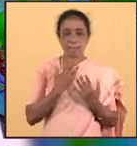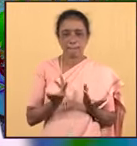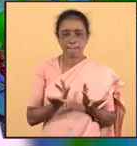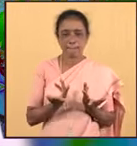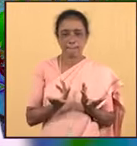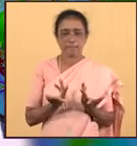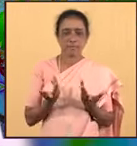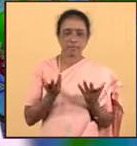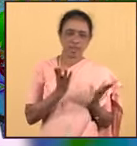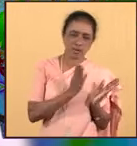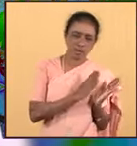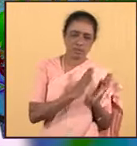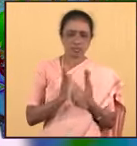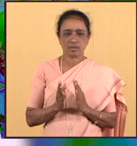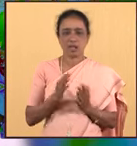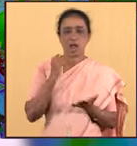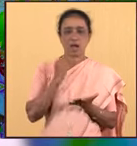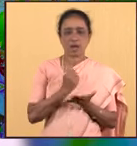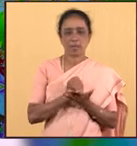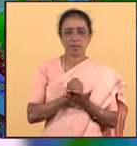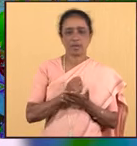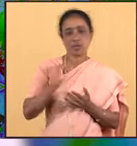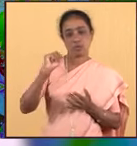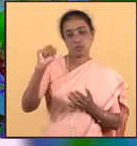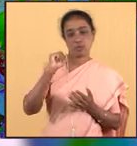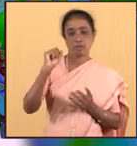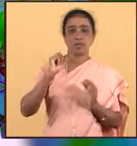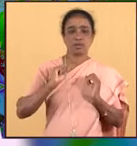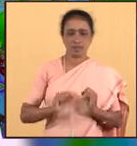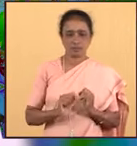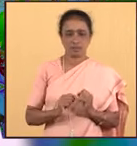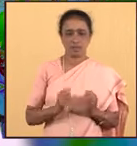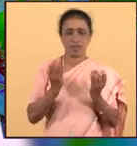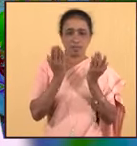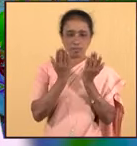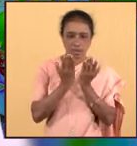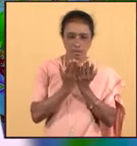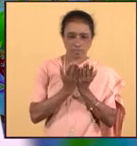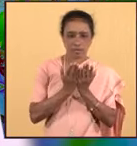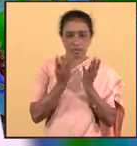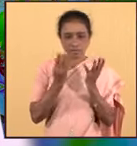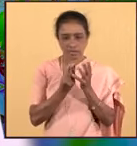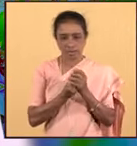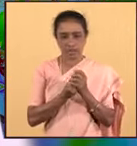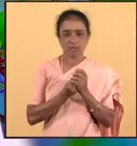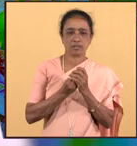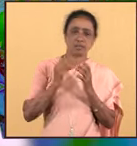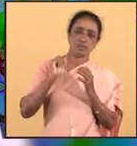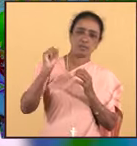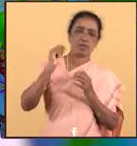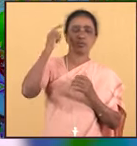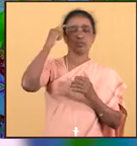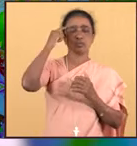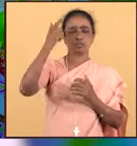சார்பின்மையின் அடிப்படை உரிமைகள். அப்போ கல்வி சார்ந்த சமய சார்பின்மை எவ்வாறு